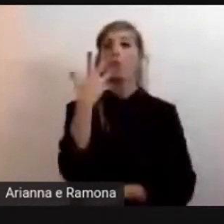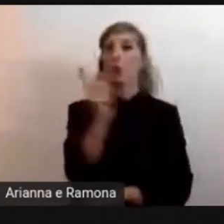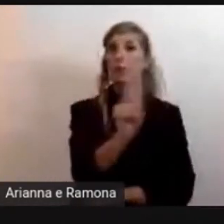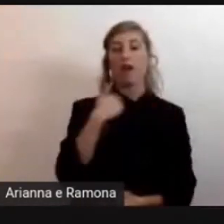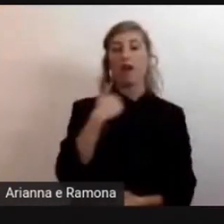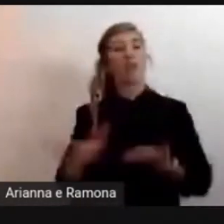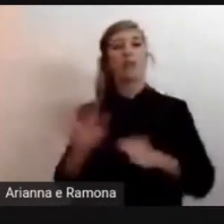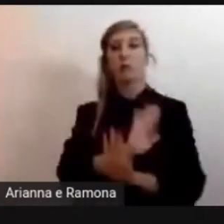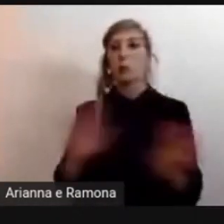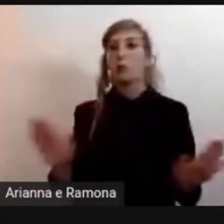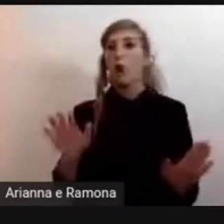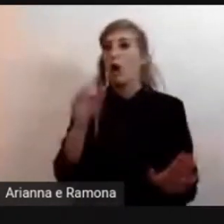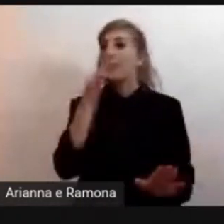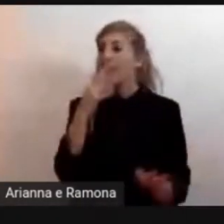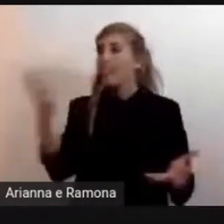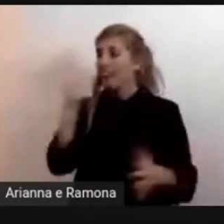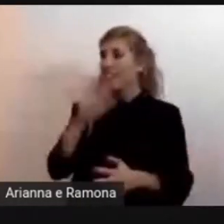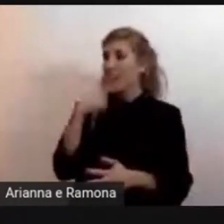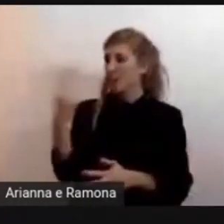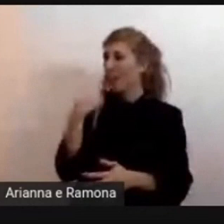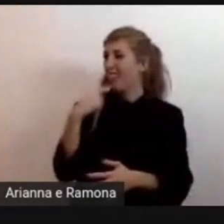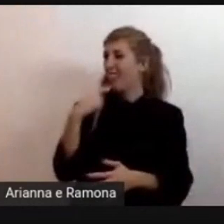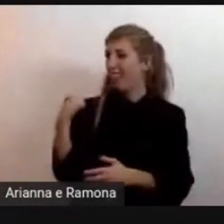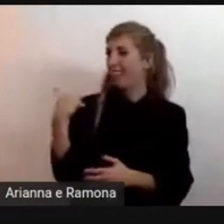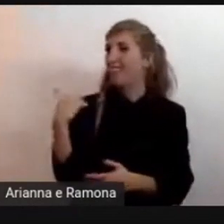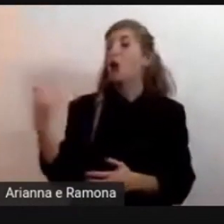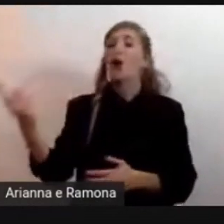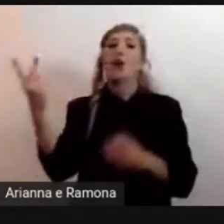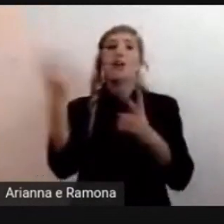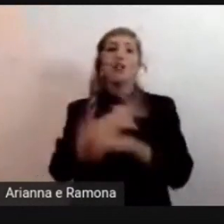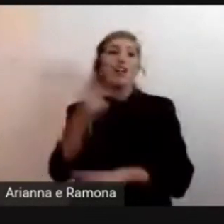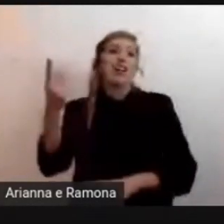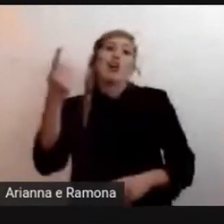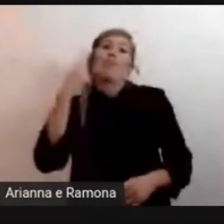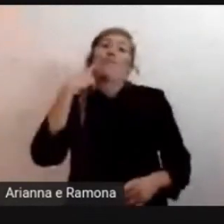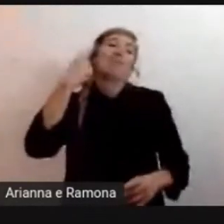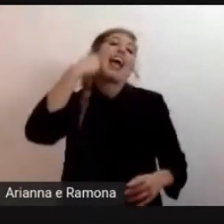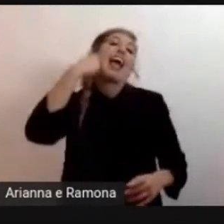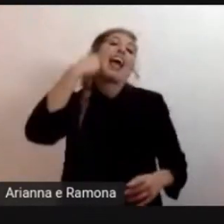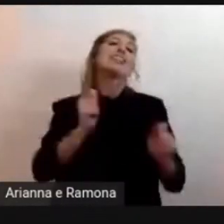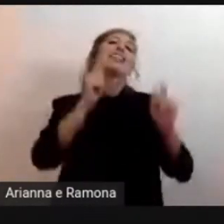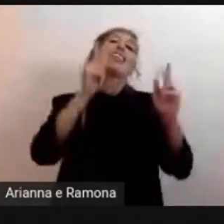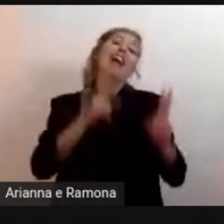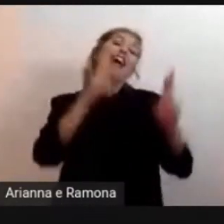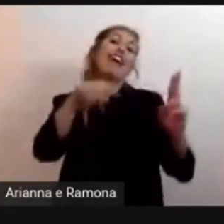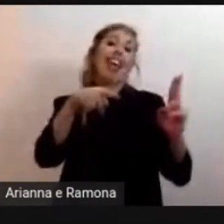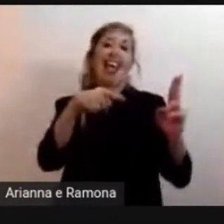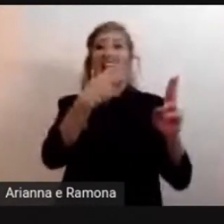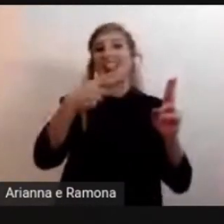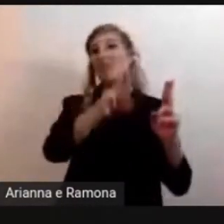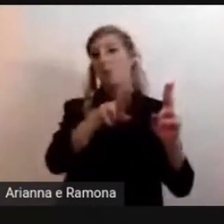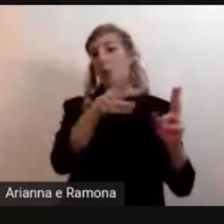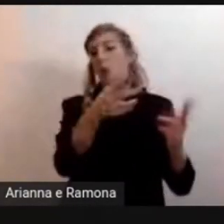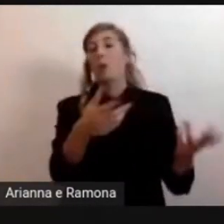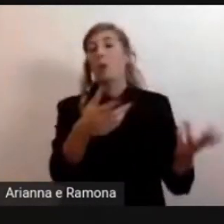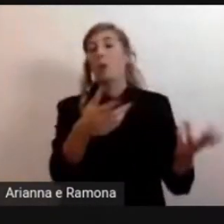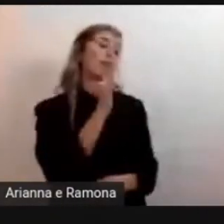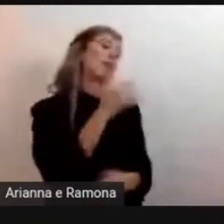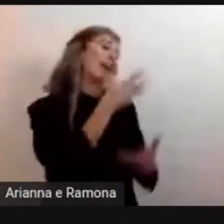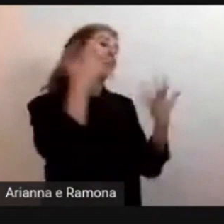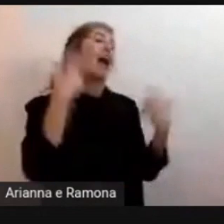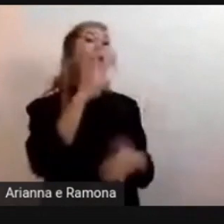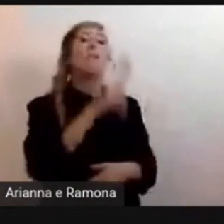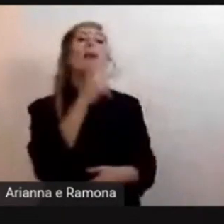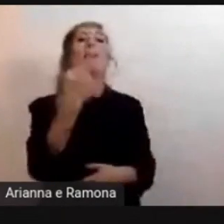eletto che è proprio una verità che non c'è postiministero è ovviamente che turbava abituale